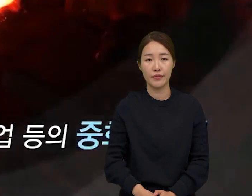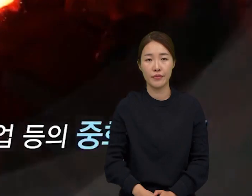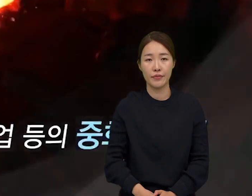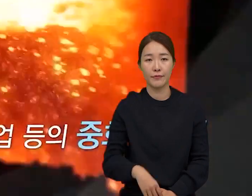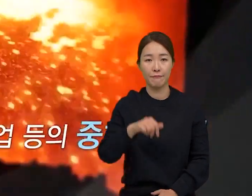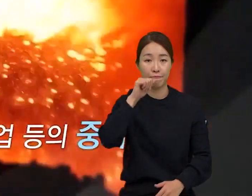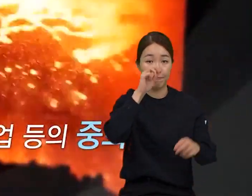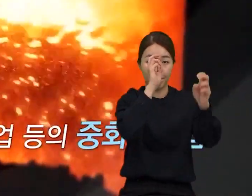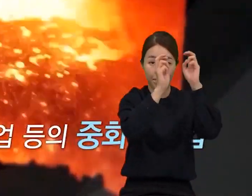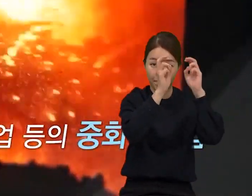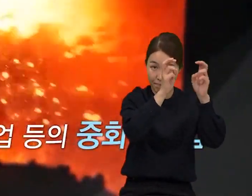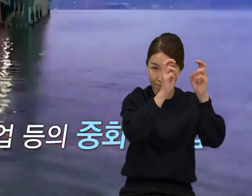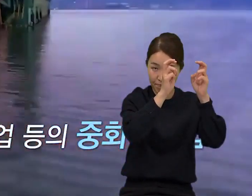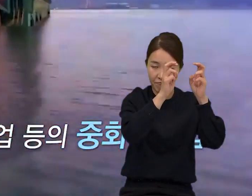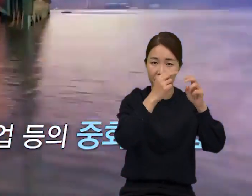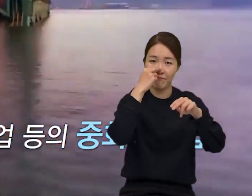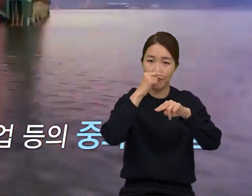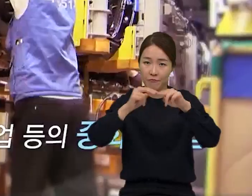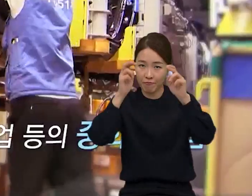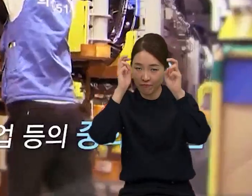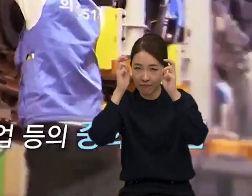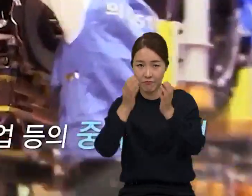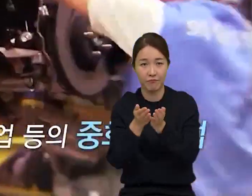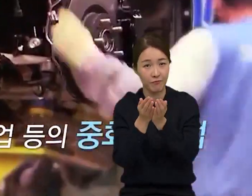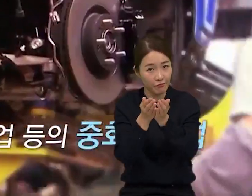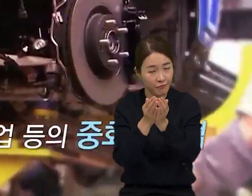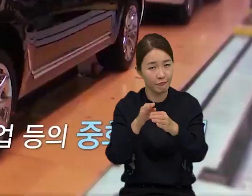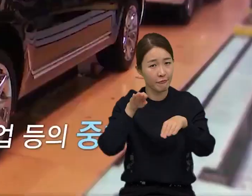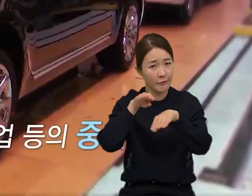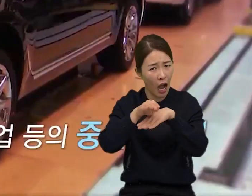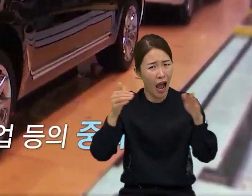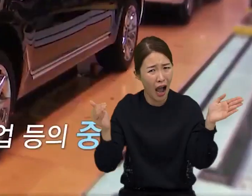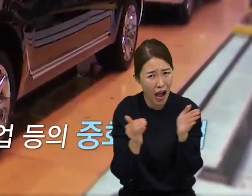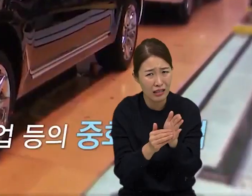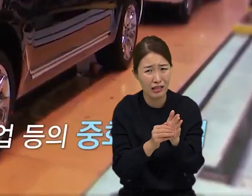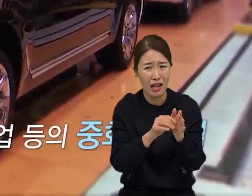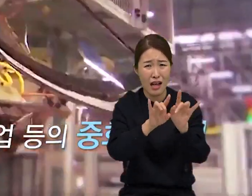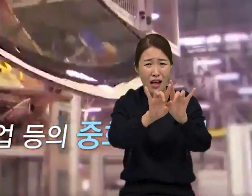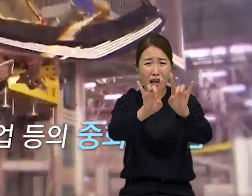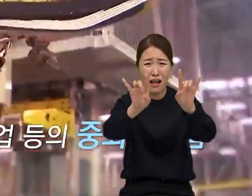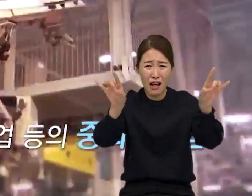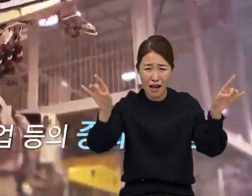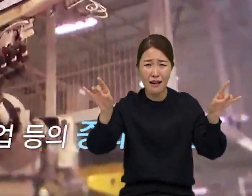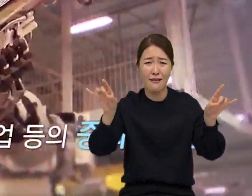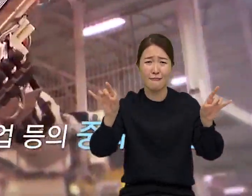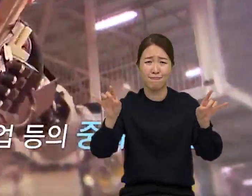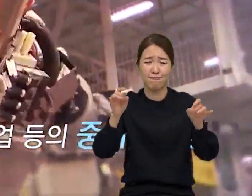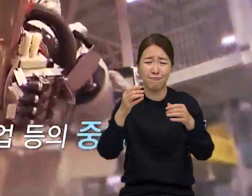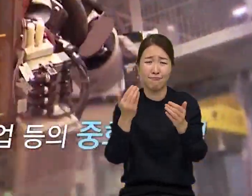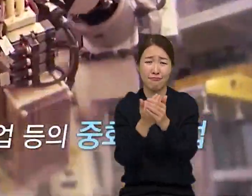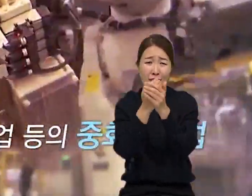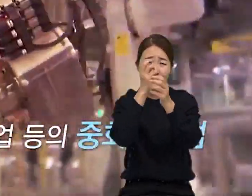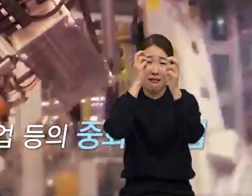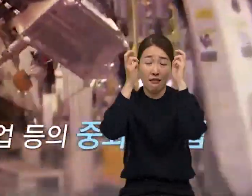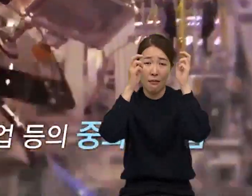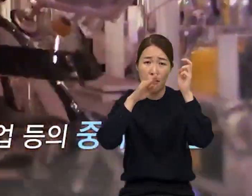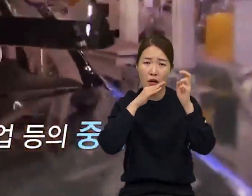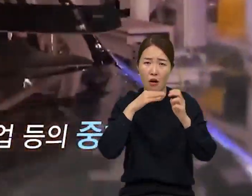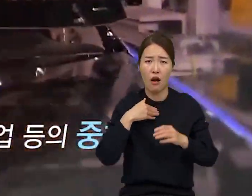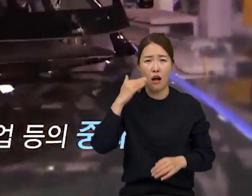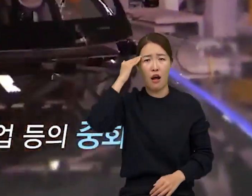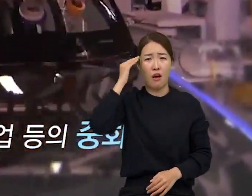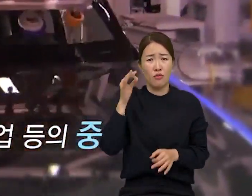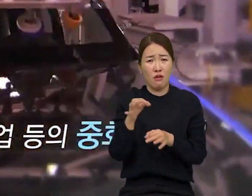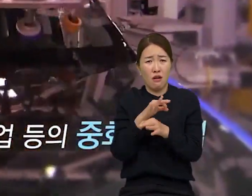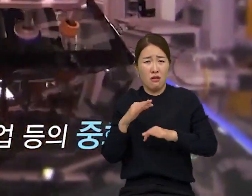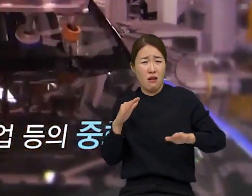철강업을 위시하여 석유화학, 조선, 자동차의 1위까지 중화학 공업의 발전은 우리나라가 경제의 고도